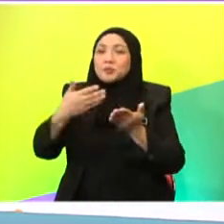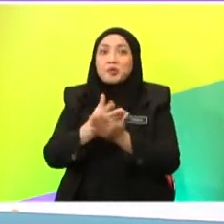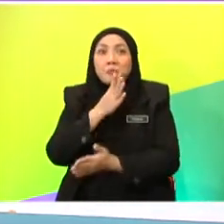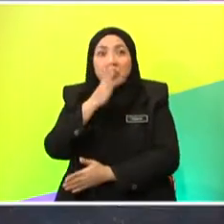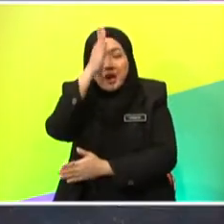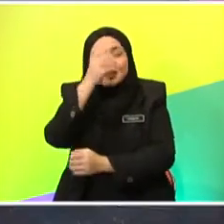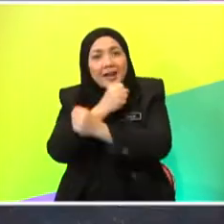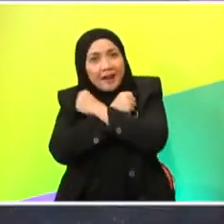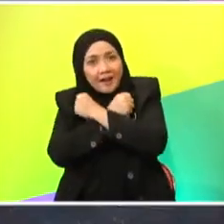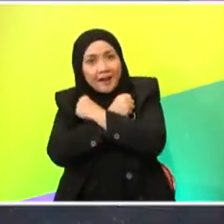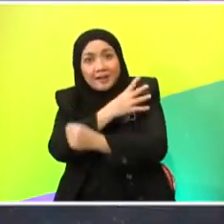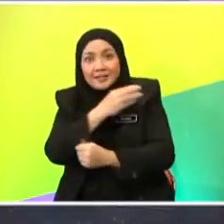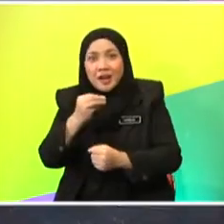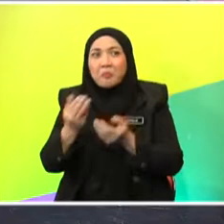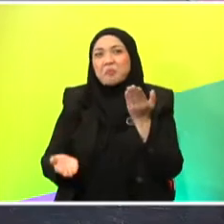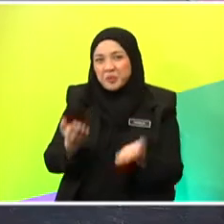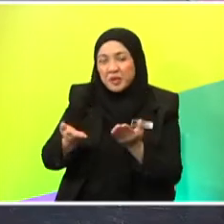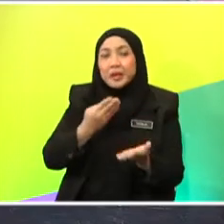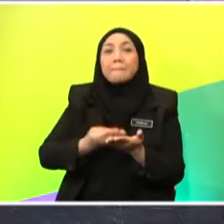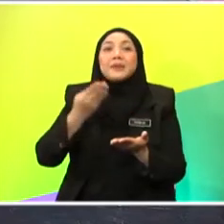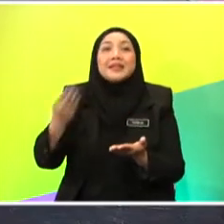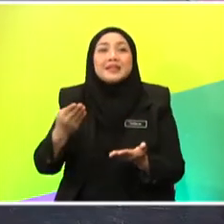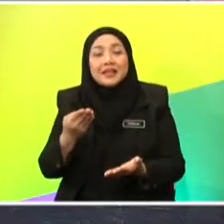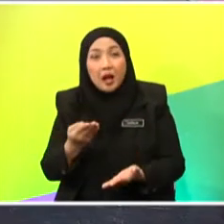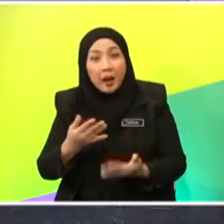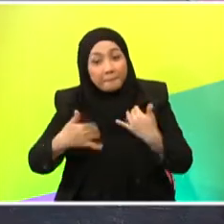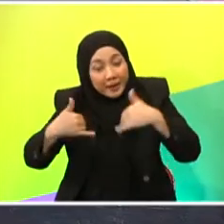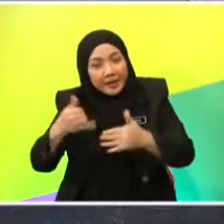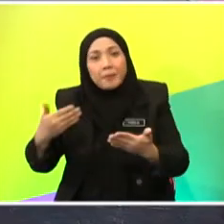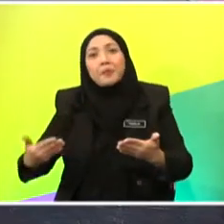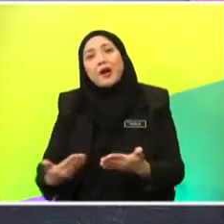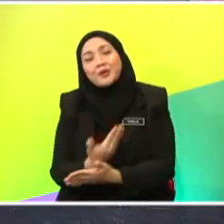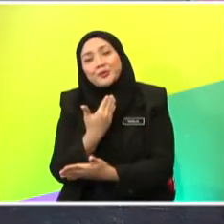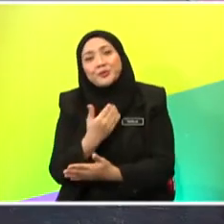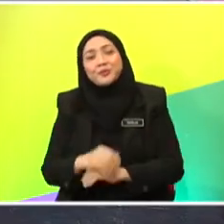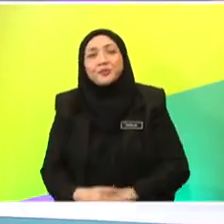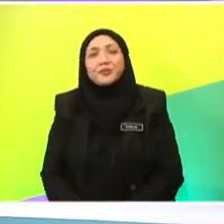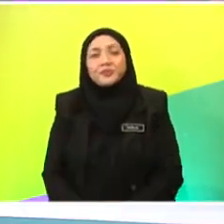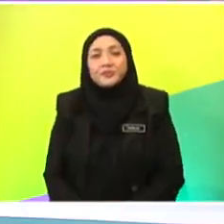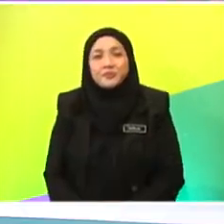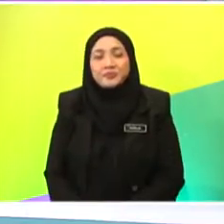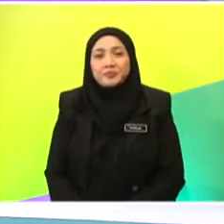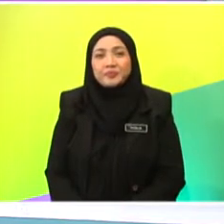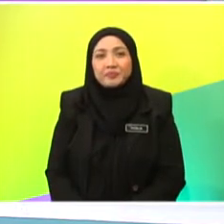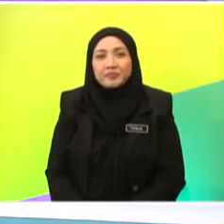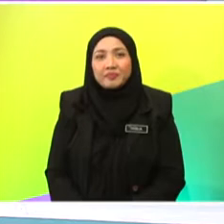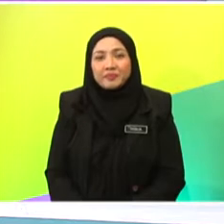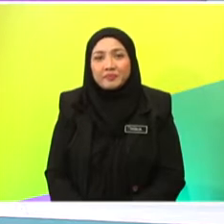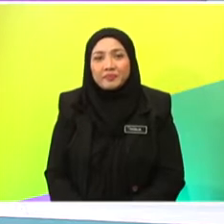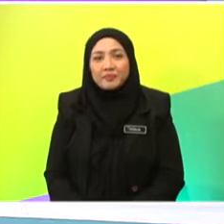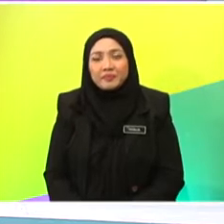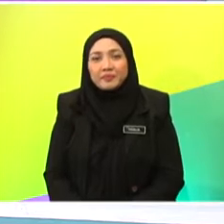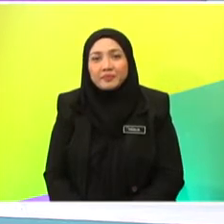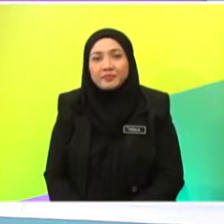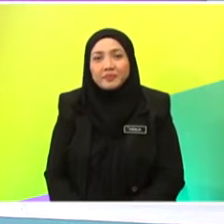cek gua nanti bila sudah habis kemas cek gue tolong tengokkan ya betul tak saya masukkan semua objek ini meliputi oke